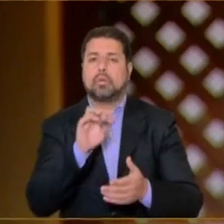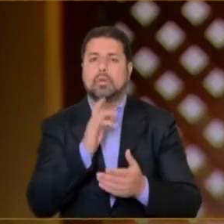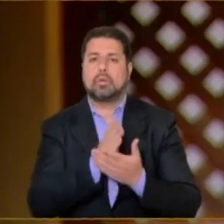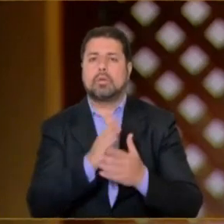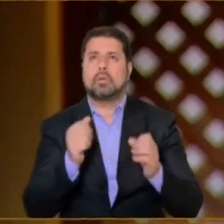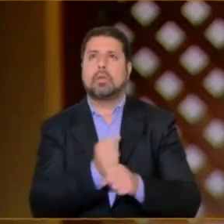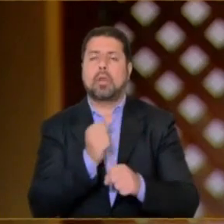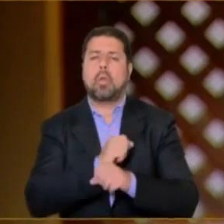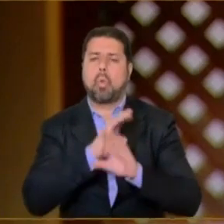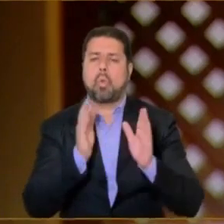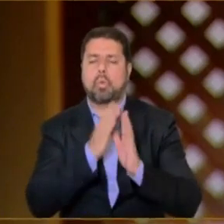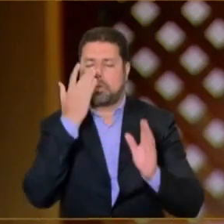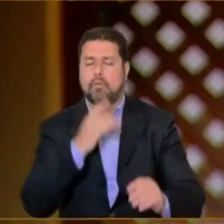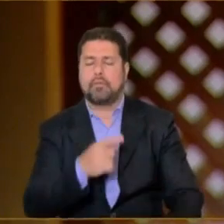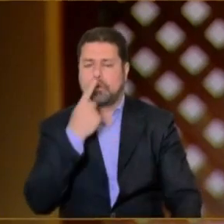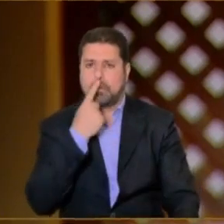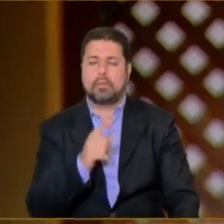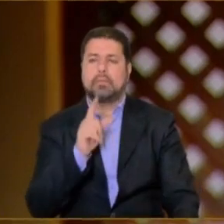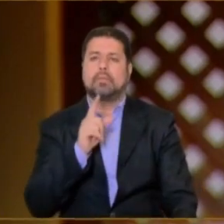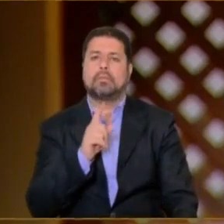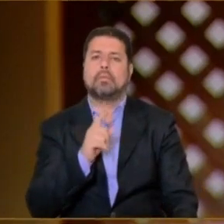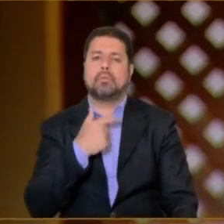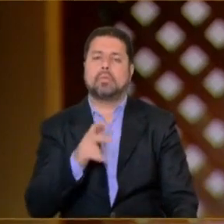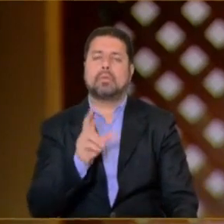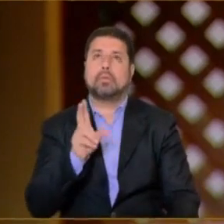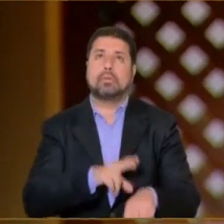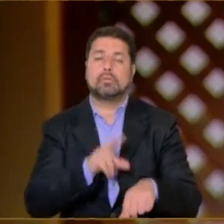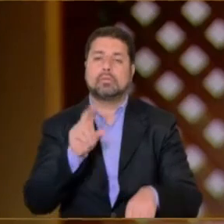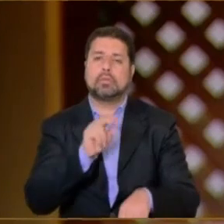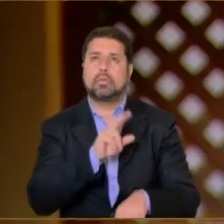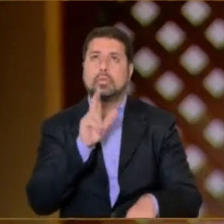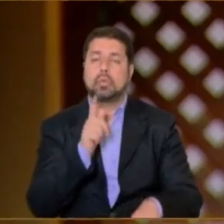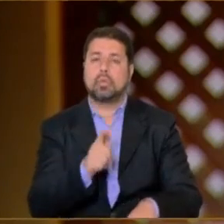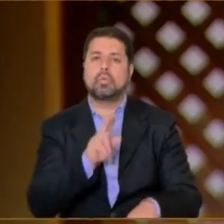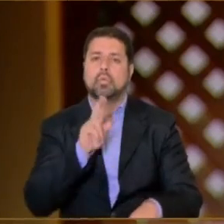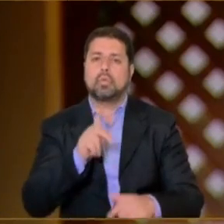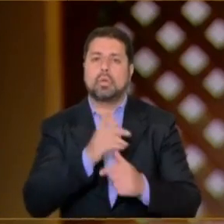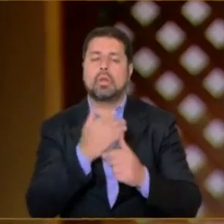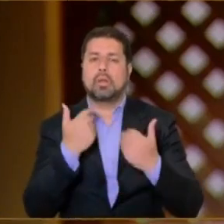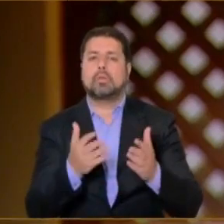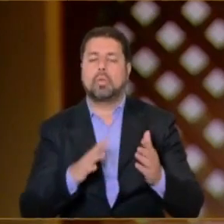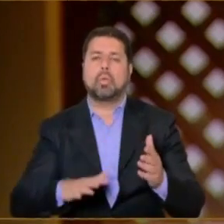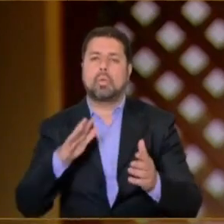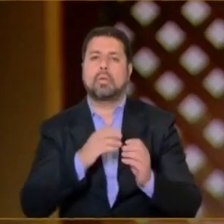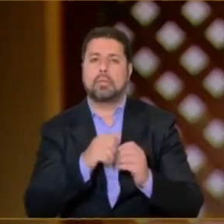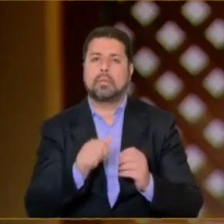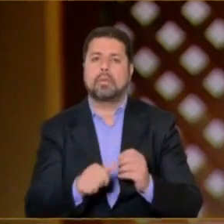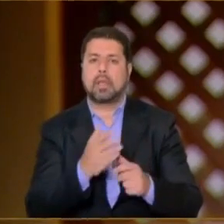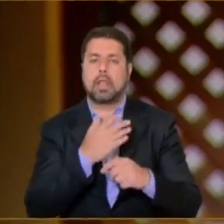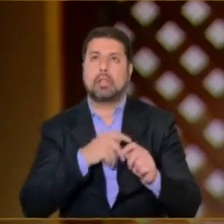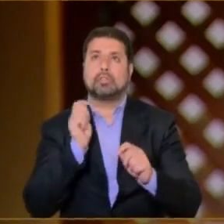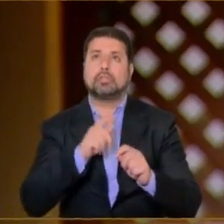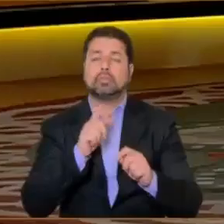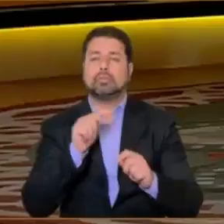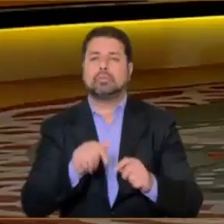بهداك واجعل عملنا كله في رضاك كما نسالك يا مولانا ان تمن علينا جميعا بحج